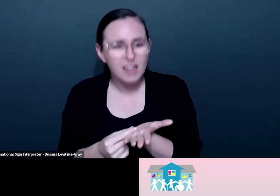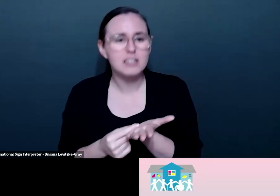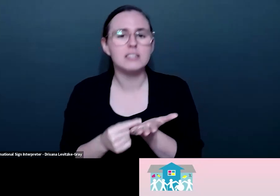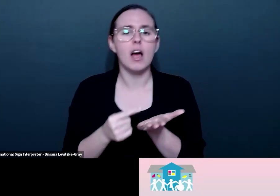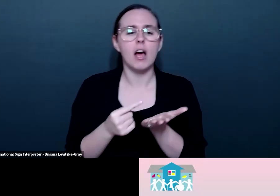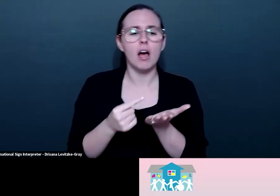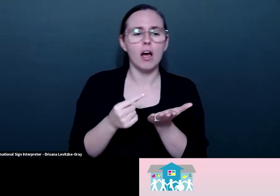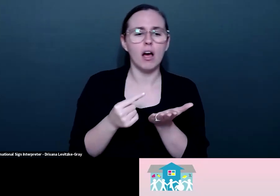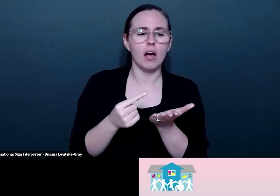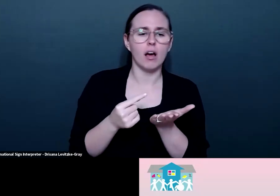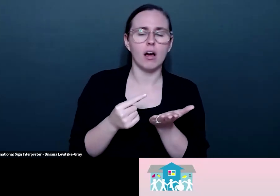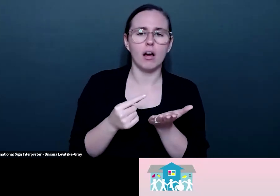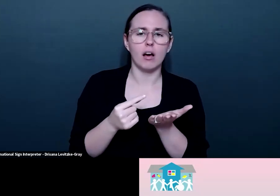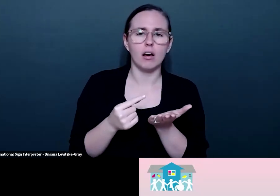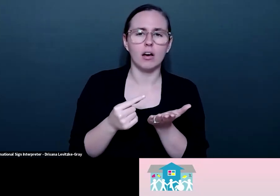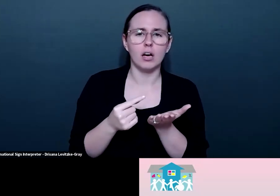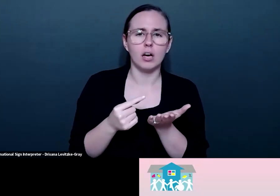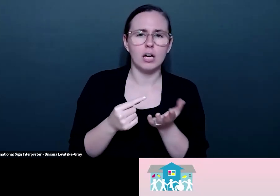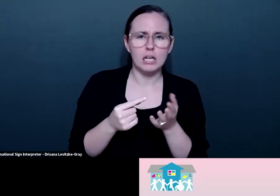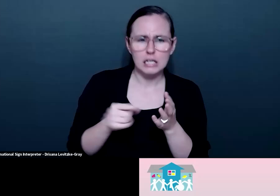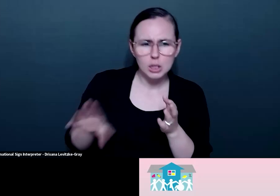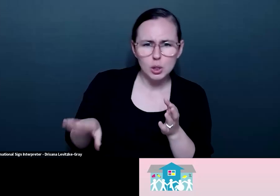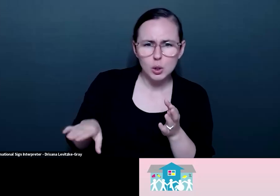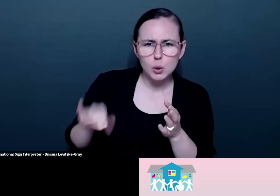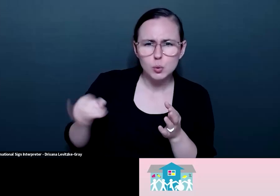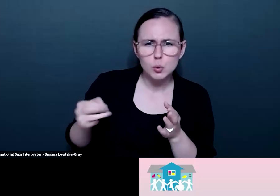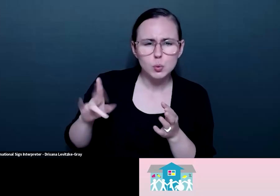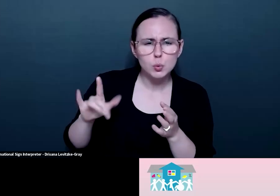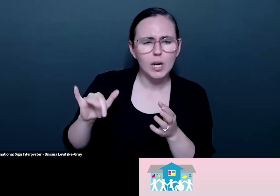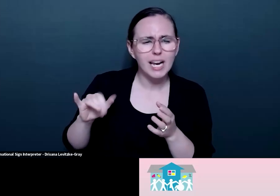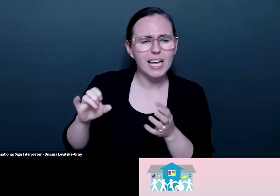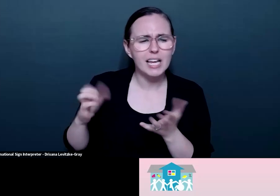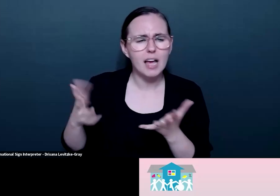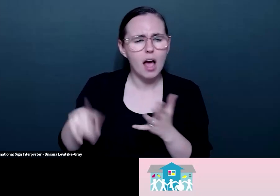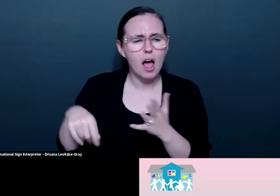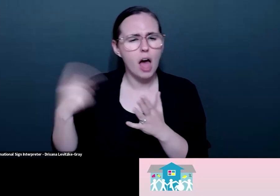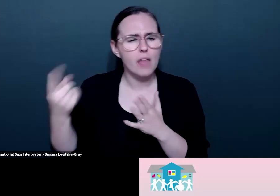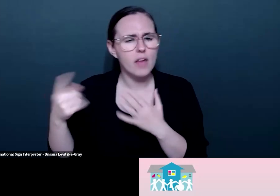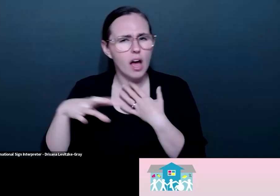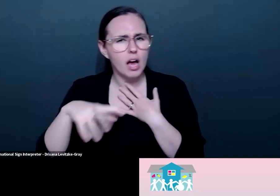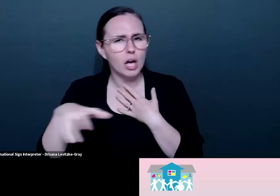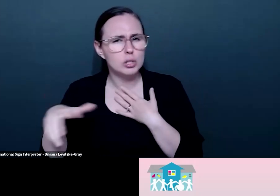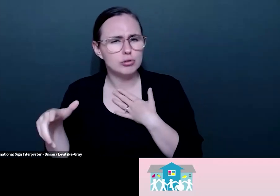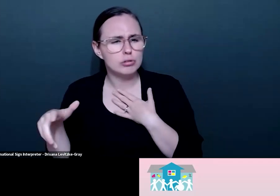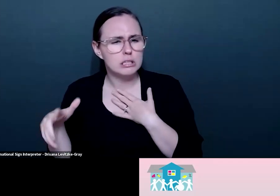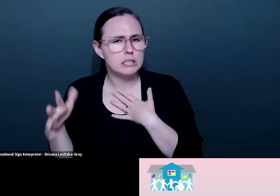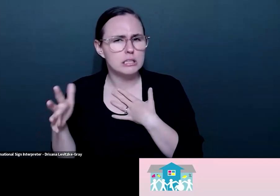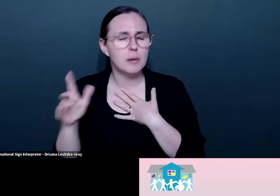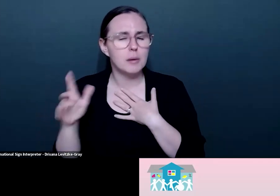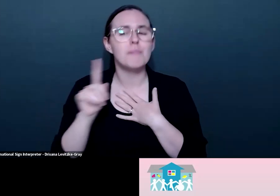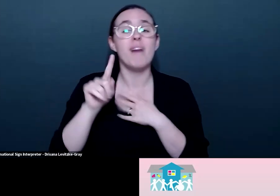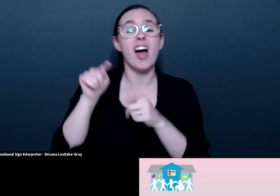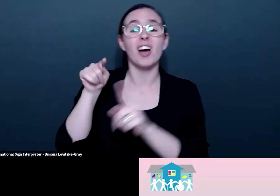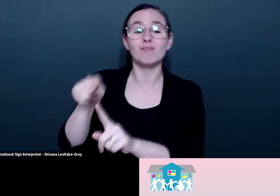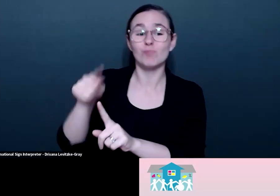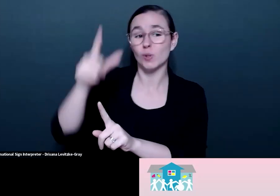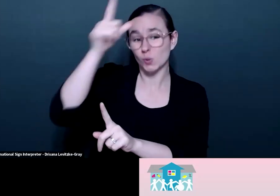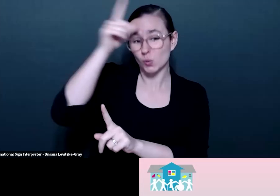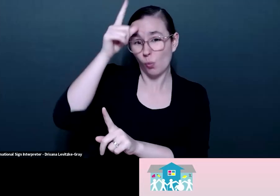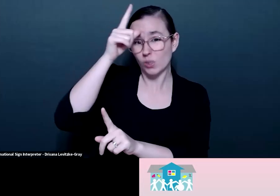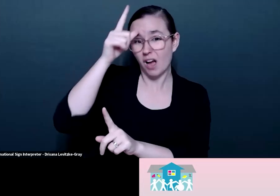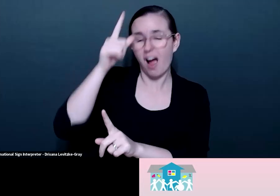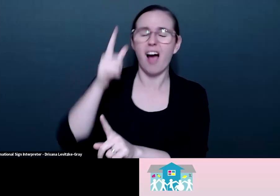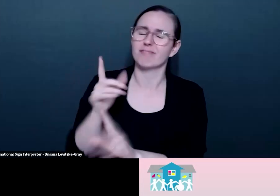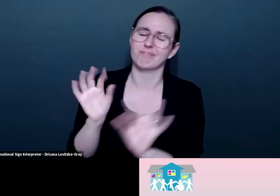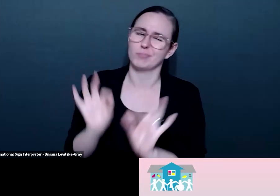Julania, est-ce qu'il y a d'autres pays que vous pouvez nous dire? Euh, on a des concepts qu'on a aussi